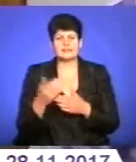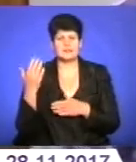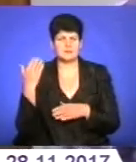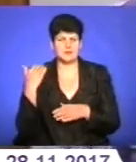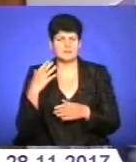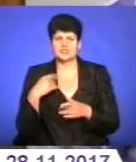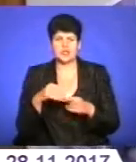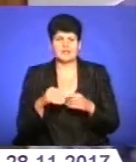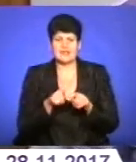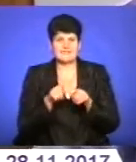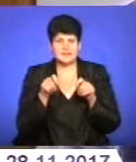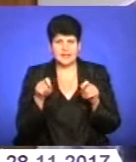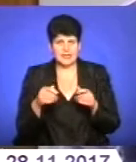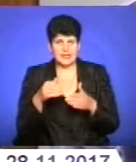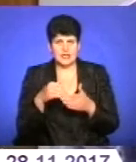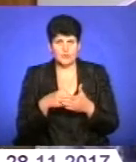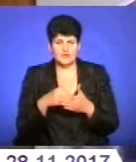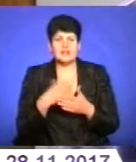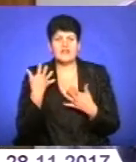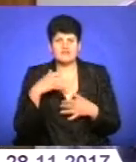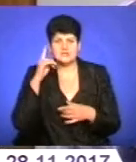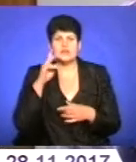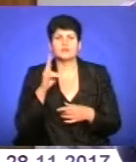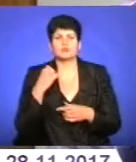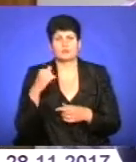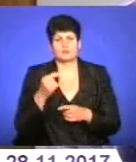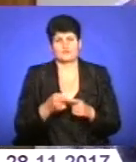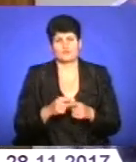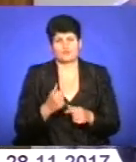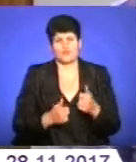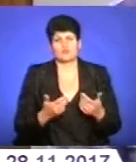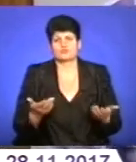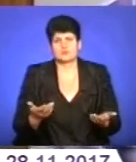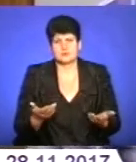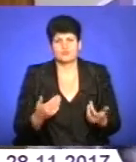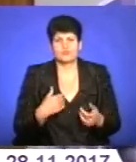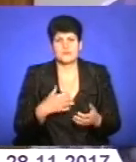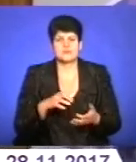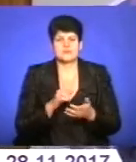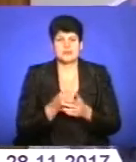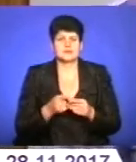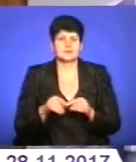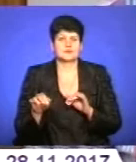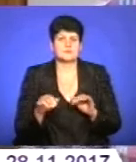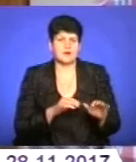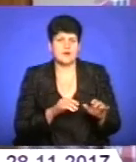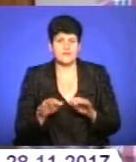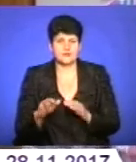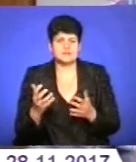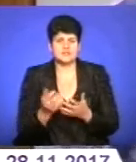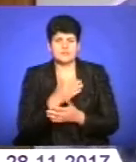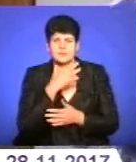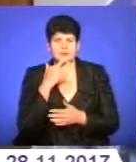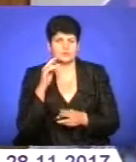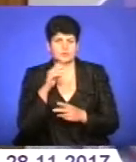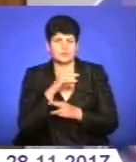не розкривали, вже знали, хто переможе цього конкурсу. Тому ми зайнялися цією справою, знайшли багато